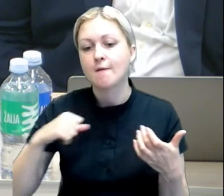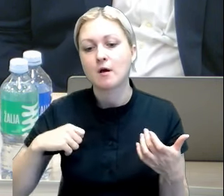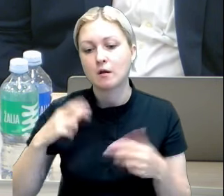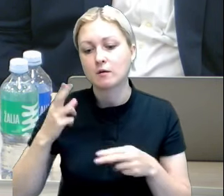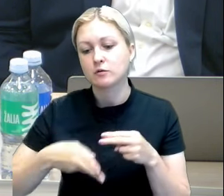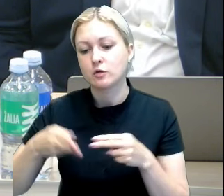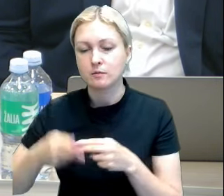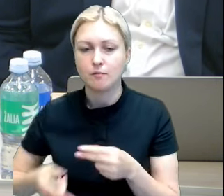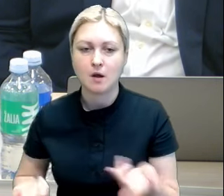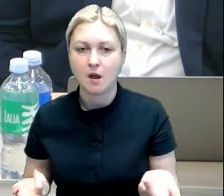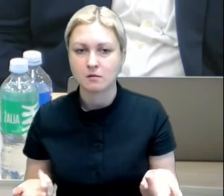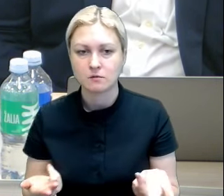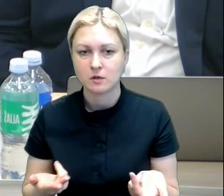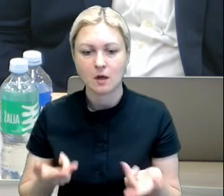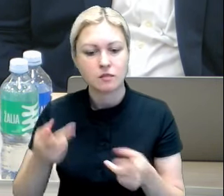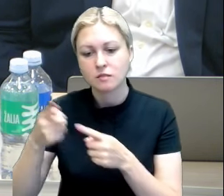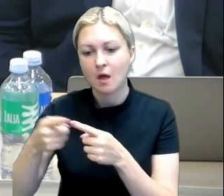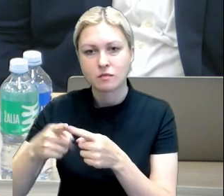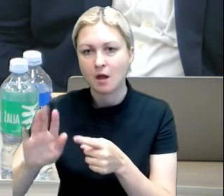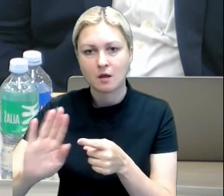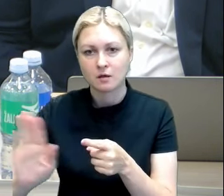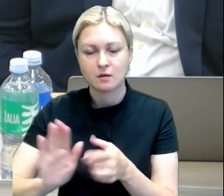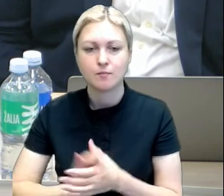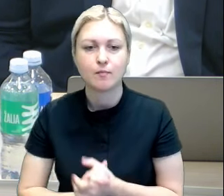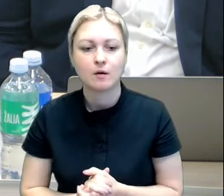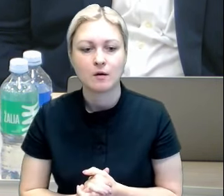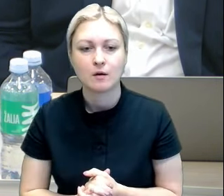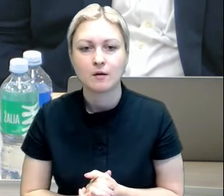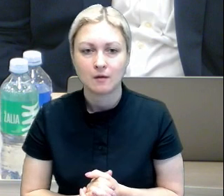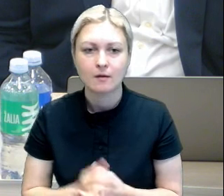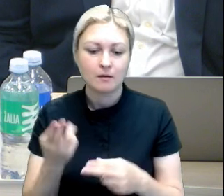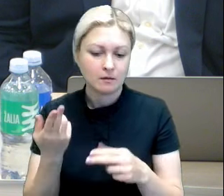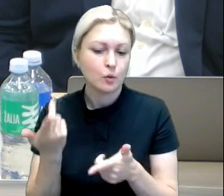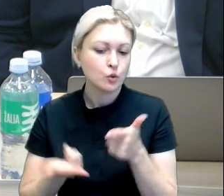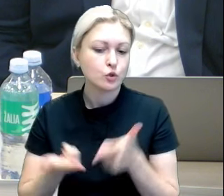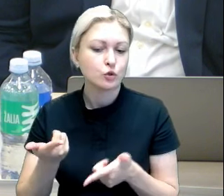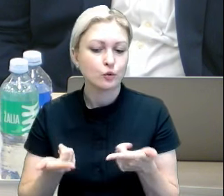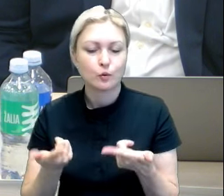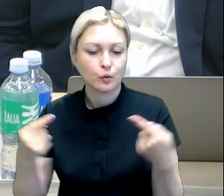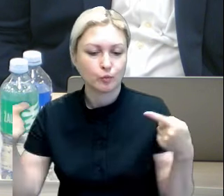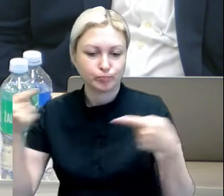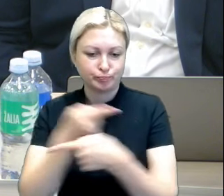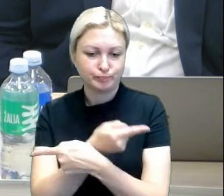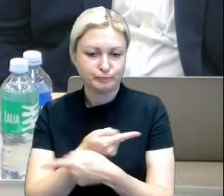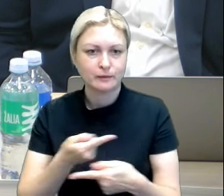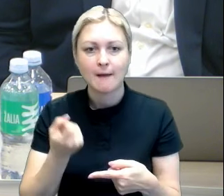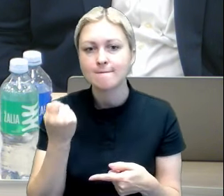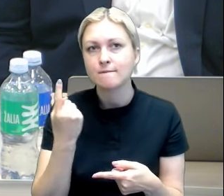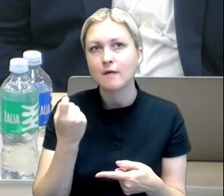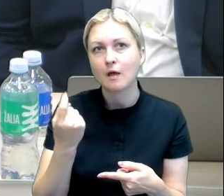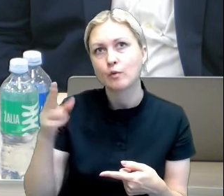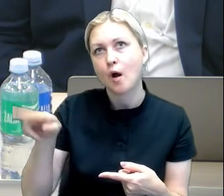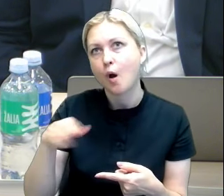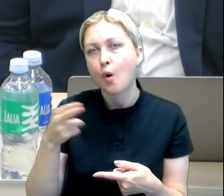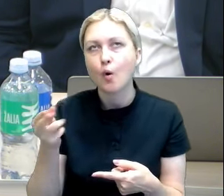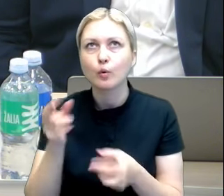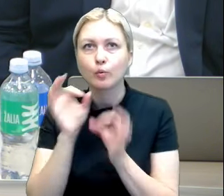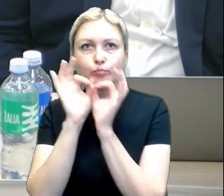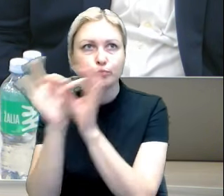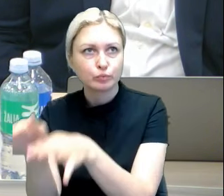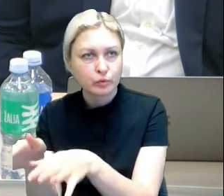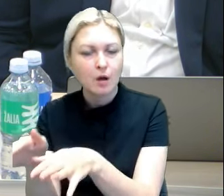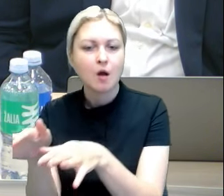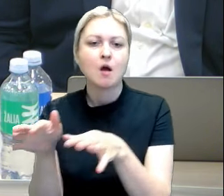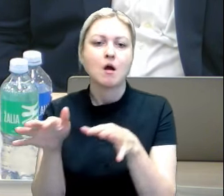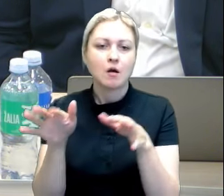tai irgi ne ne visai koreliuoja su su su tikrove mes paskatą 11€ apie atleidžiam ir ir rodom